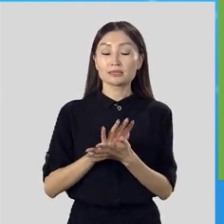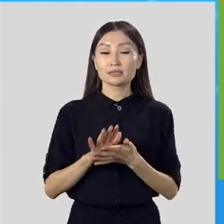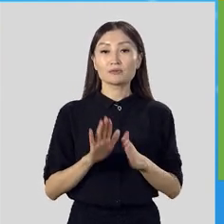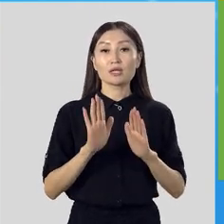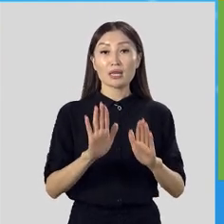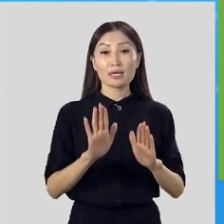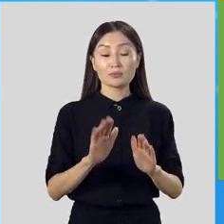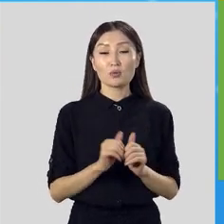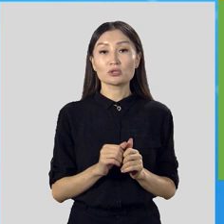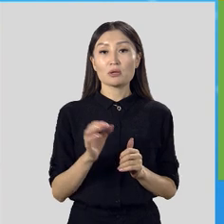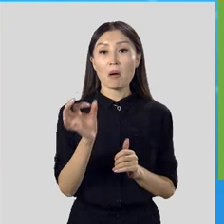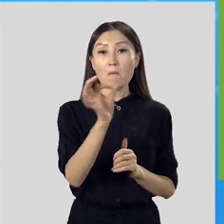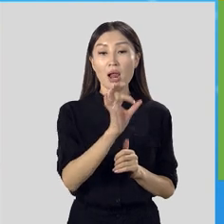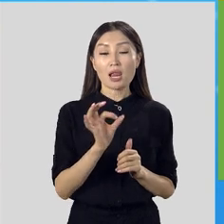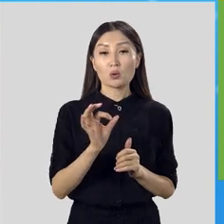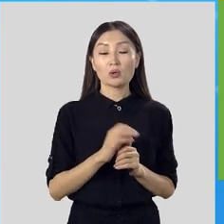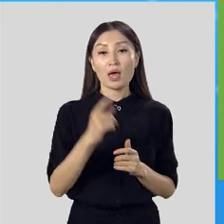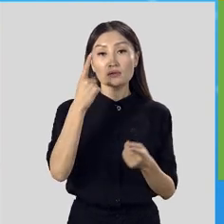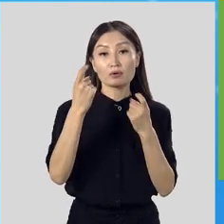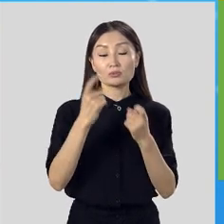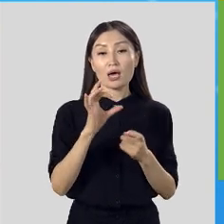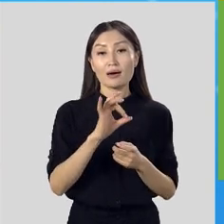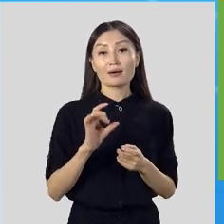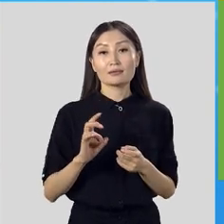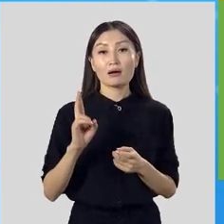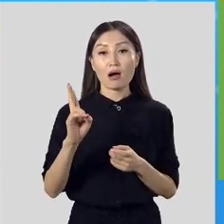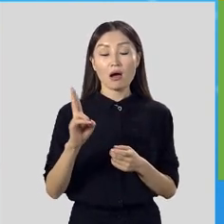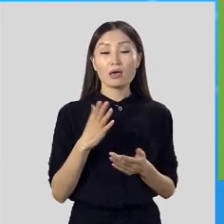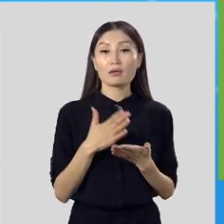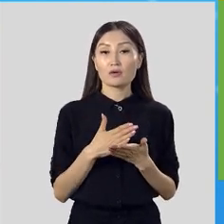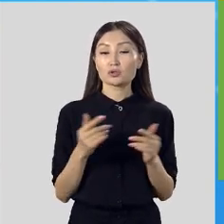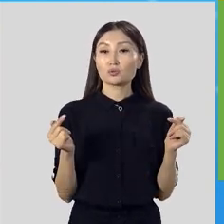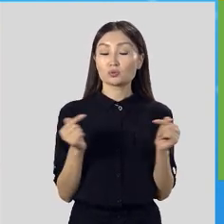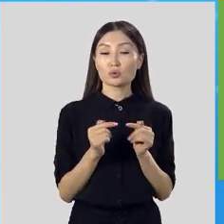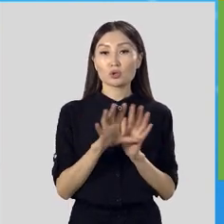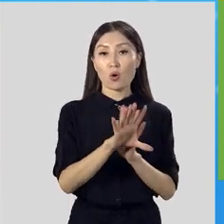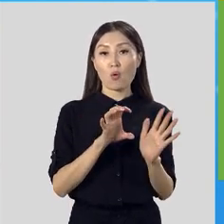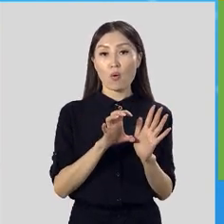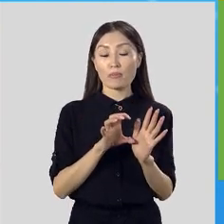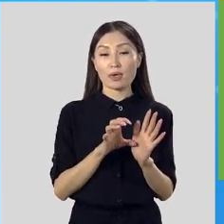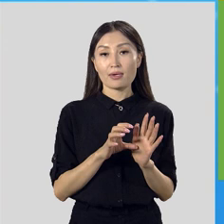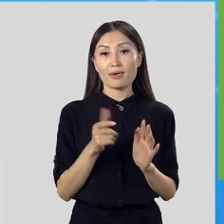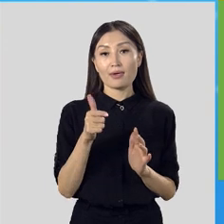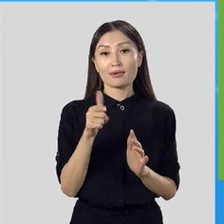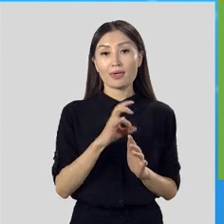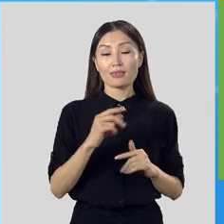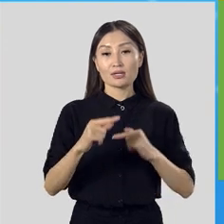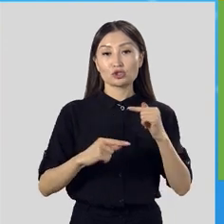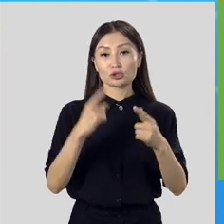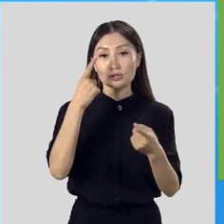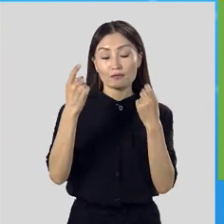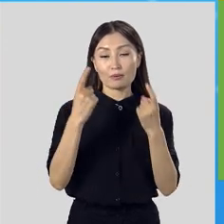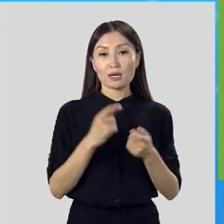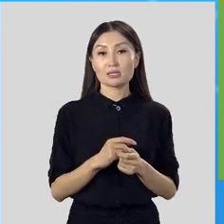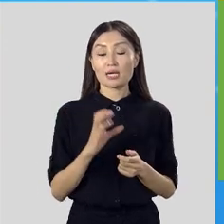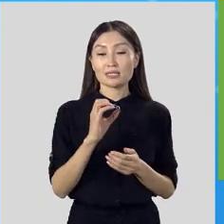Синтезированная таким образом молекула информационной РНК является точной копией генетической